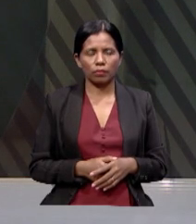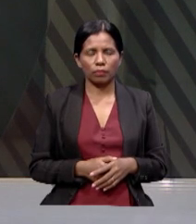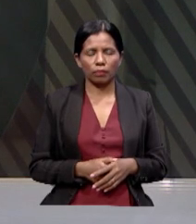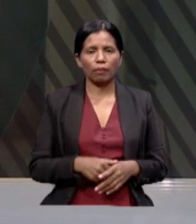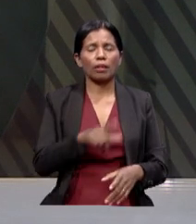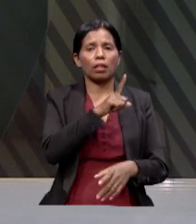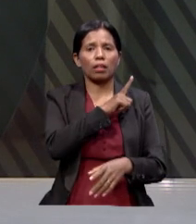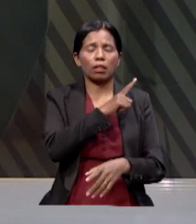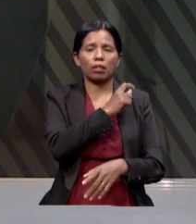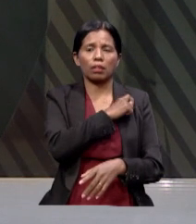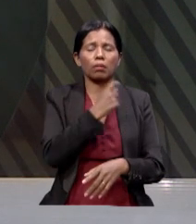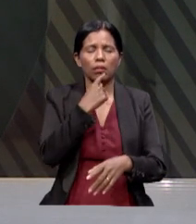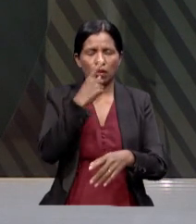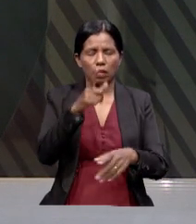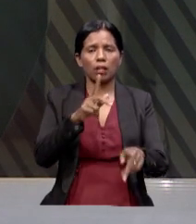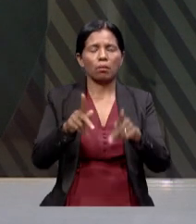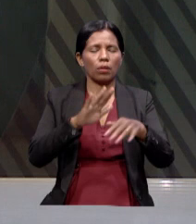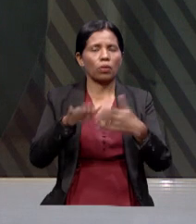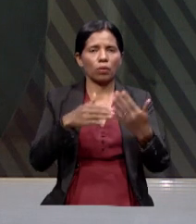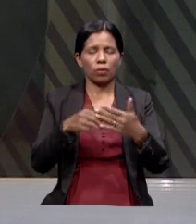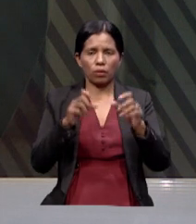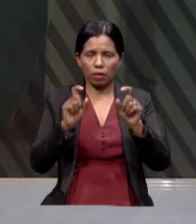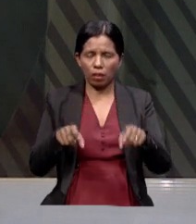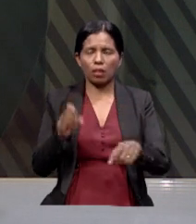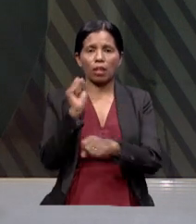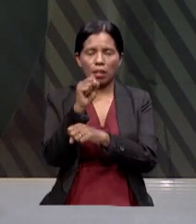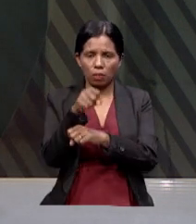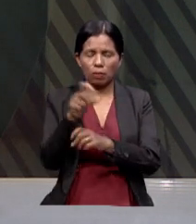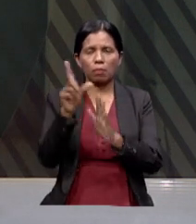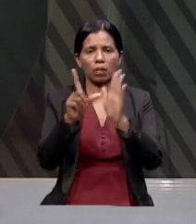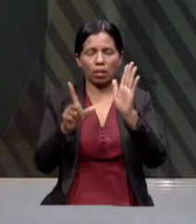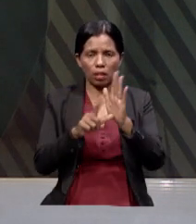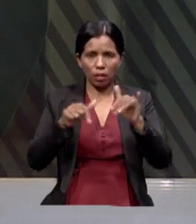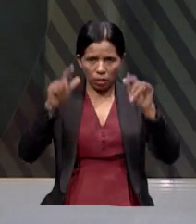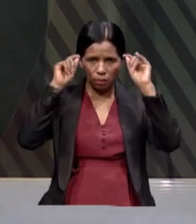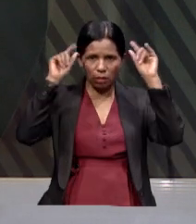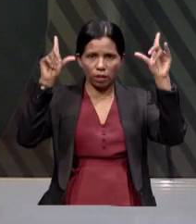Lera nanti murah teteng sidadang hotu tengki hak kruk balai ni be vigora ye Timor Leste.